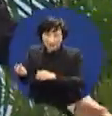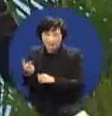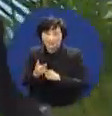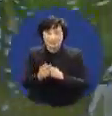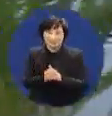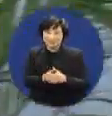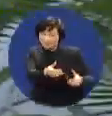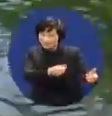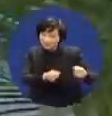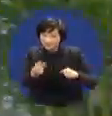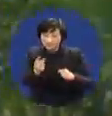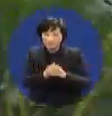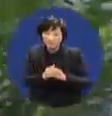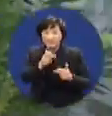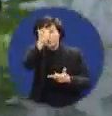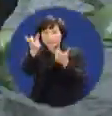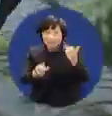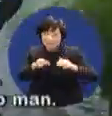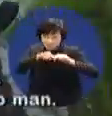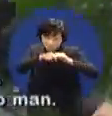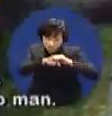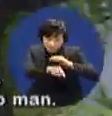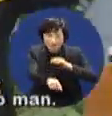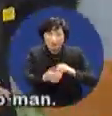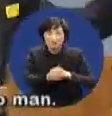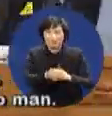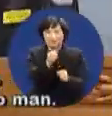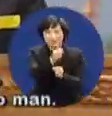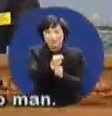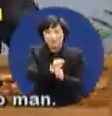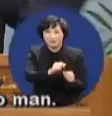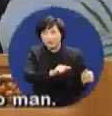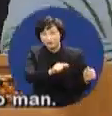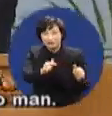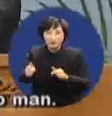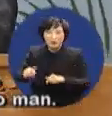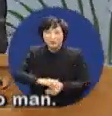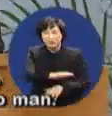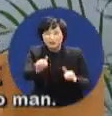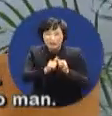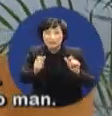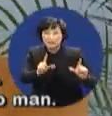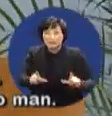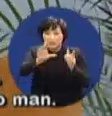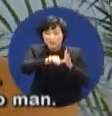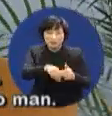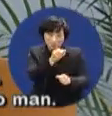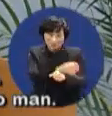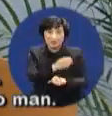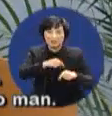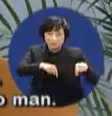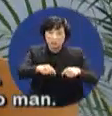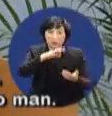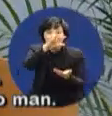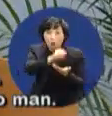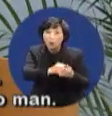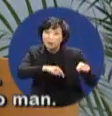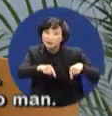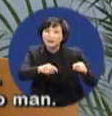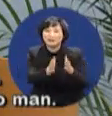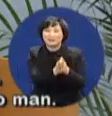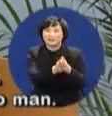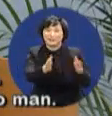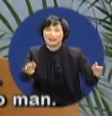뚫어서 도로를 만들고, 아주 인간이 자기가 살기에 편리한 대로 지배하고 정복하고 다스려 갑니다. 이것이